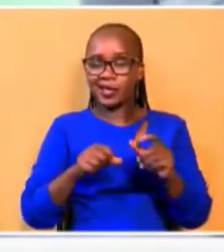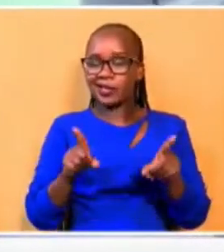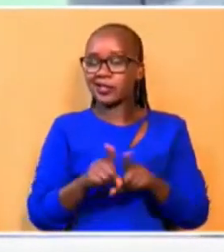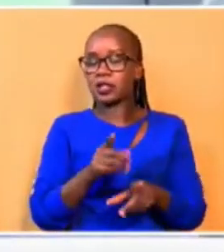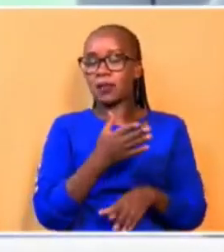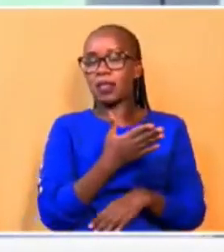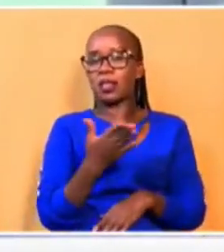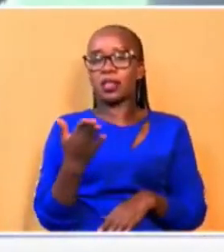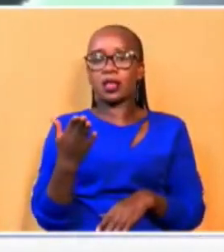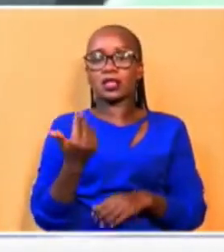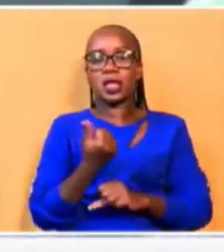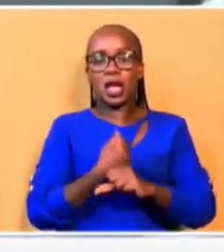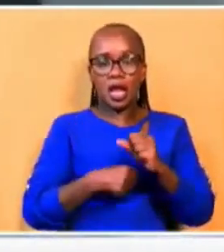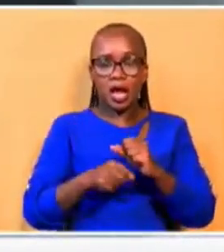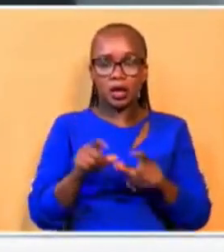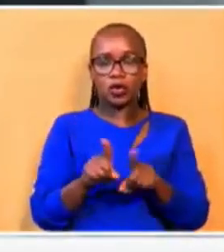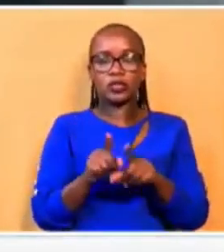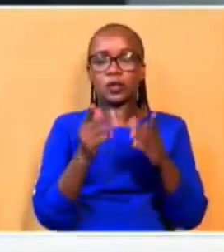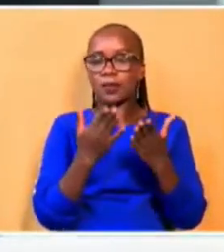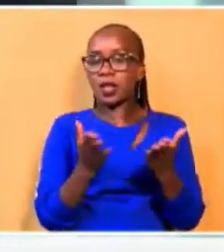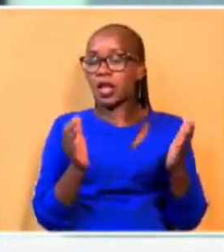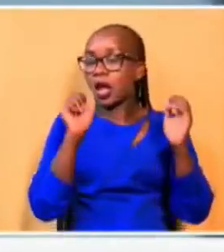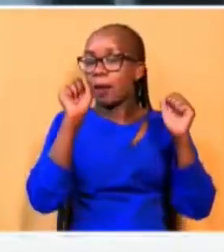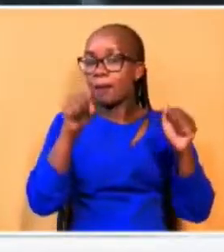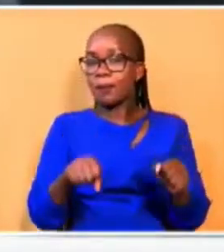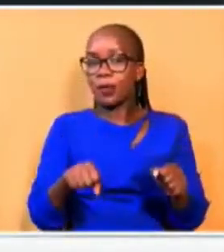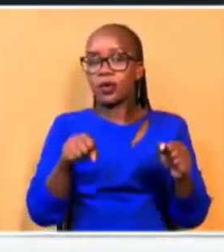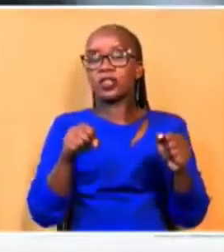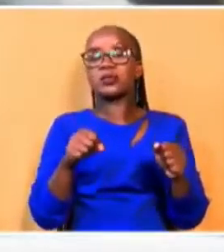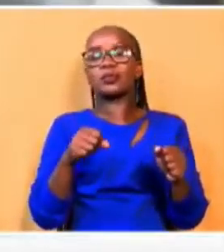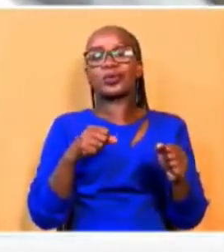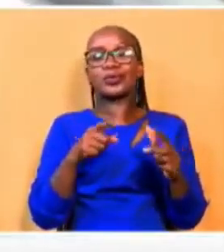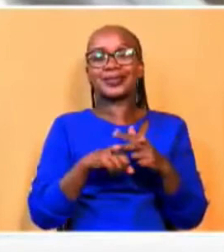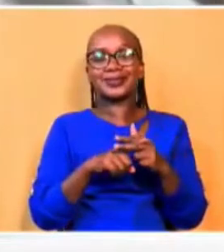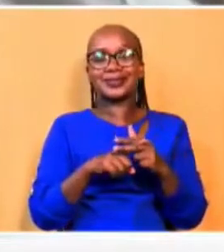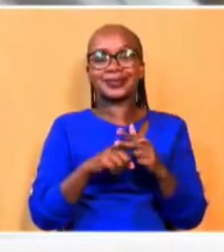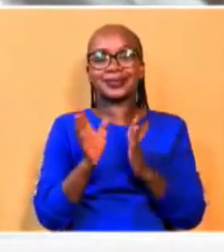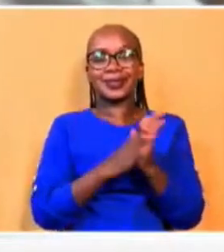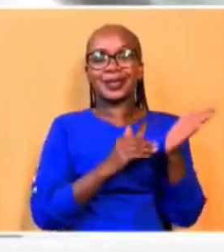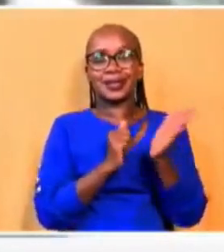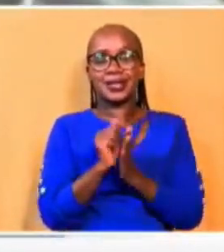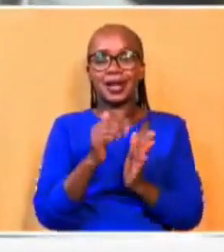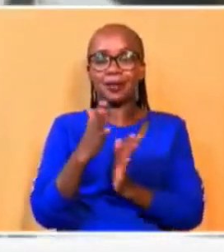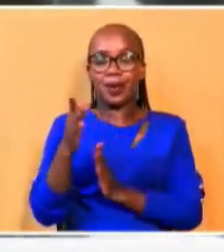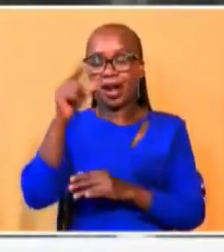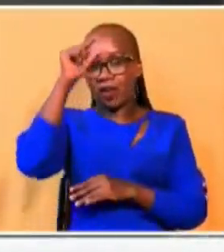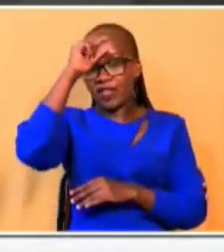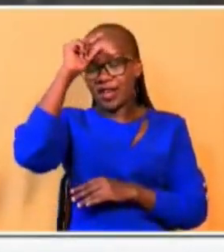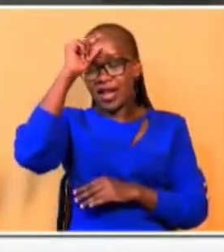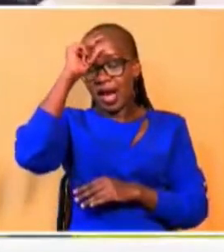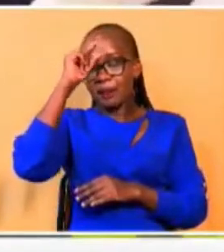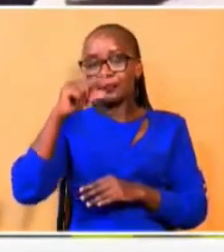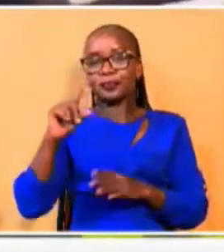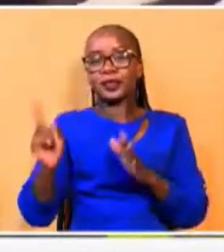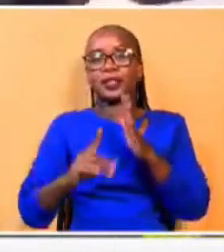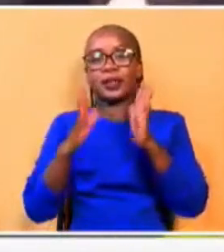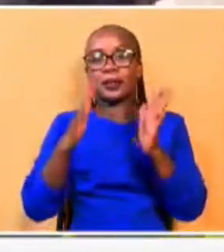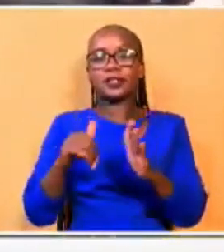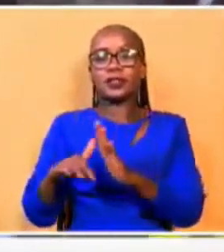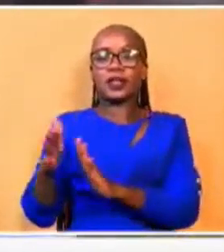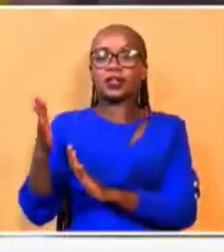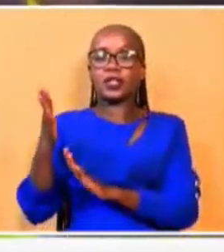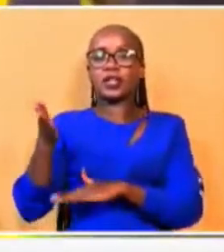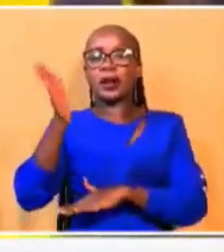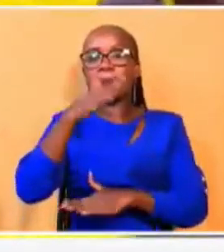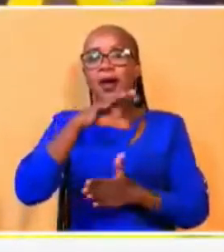hivyo na hatua kama hizo huenda zikaiponza mipango ya serikali. Matiang'i aliyekuwa akirejelea visa vya